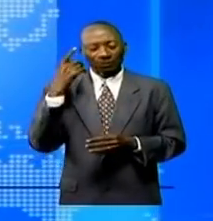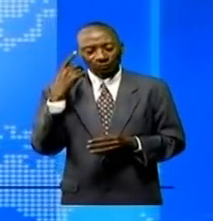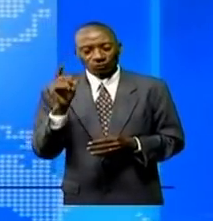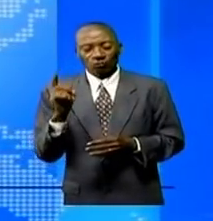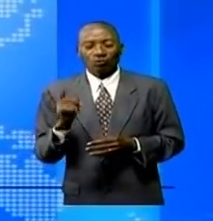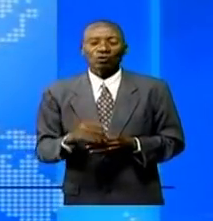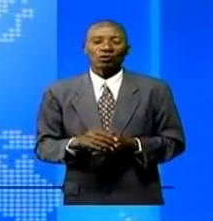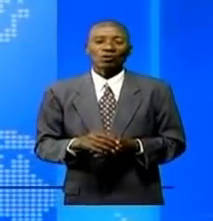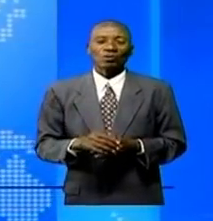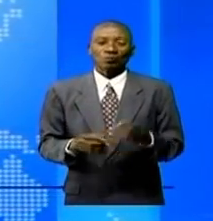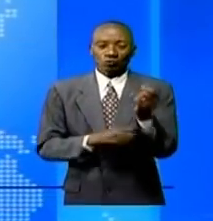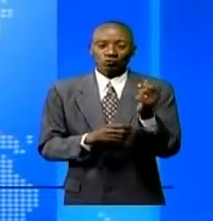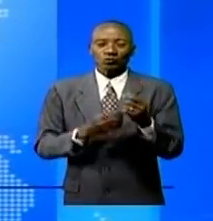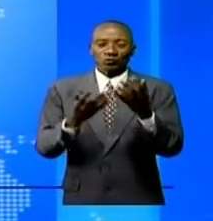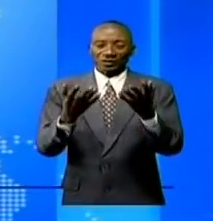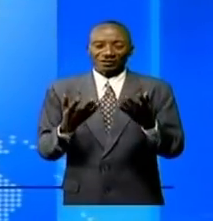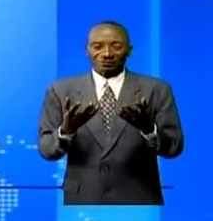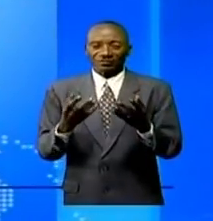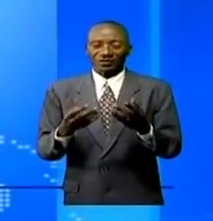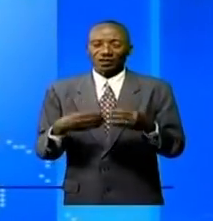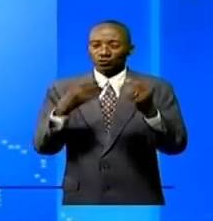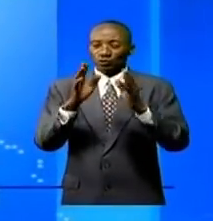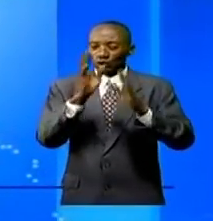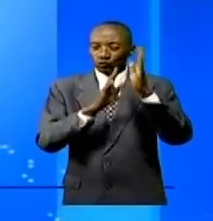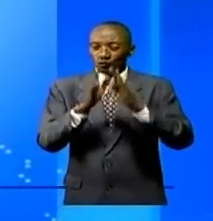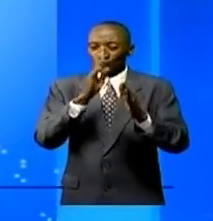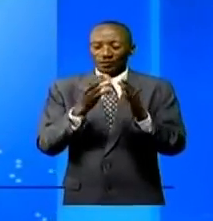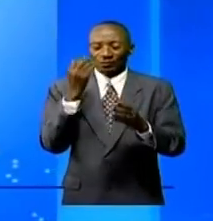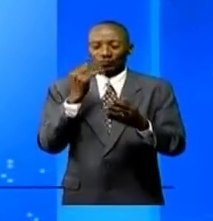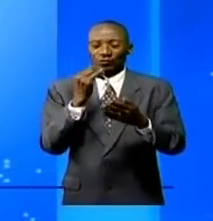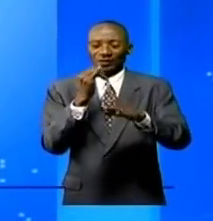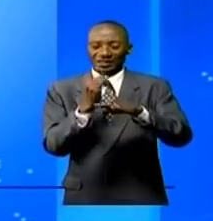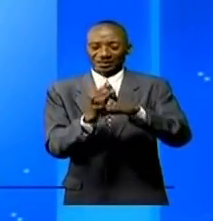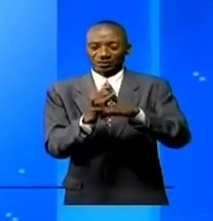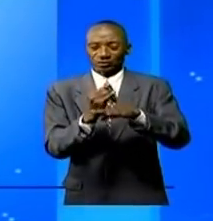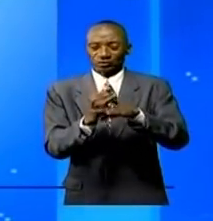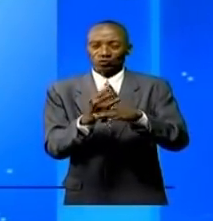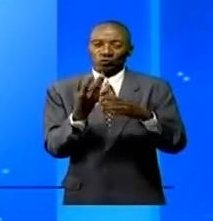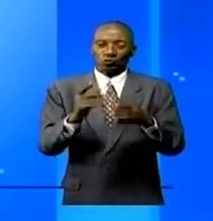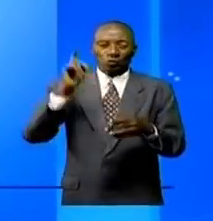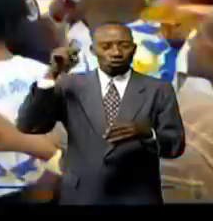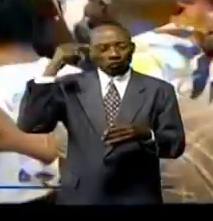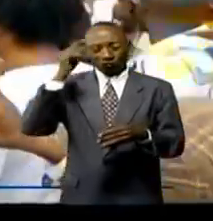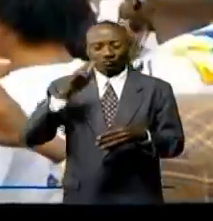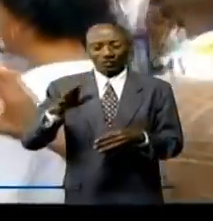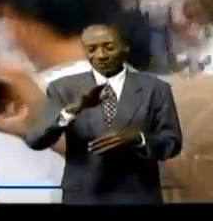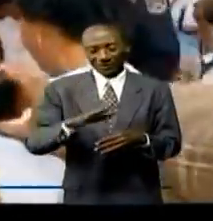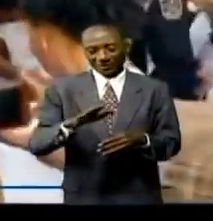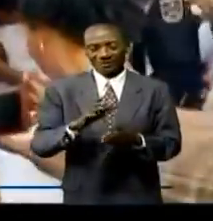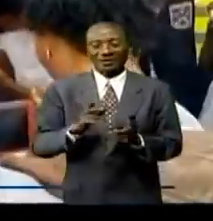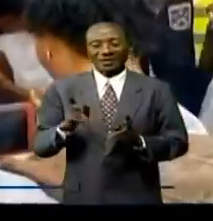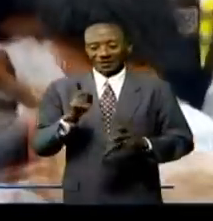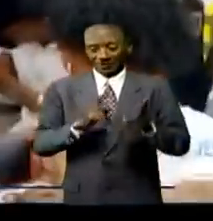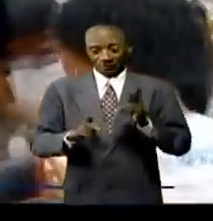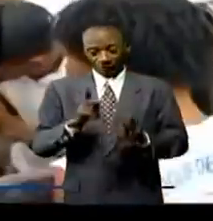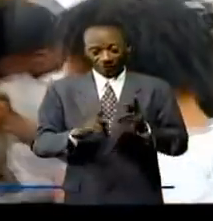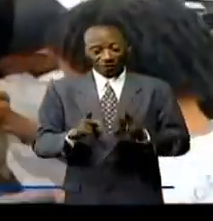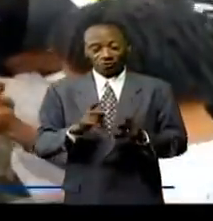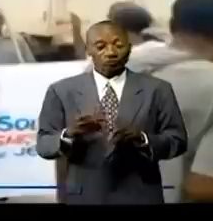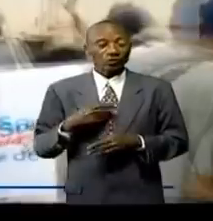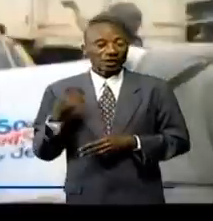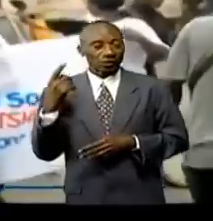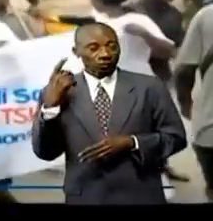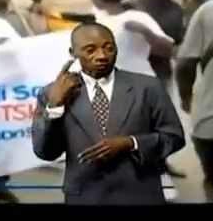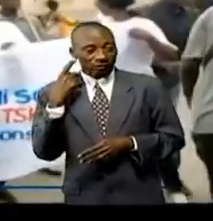route à tout projet de prise de pouvoir par la force. Un reportage d'Alain Bikaï. Les rues et ruelles de la ville de Matadi